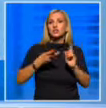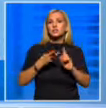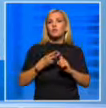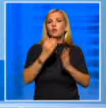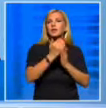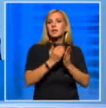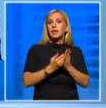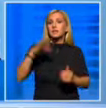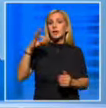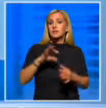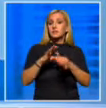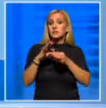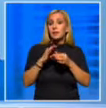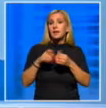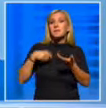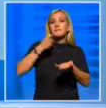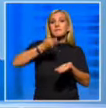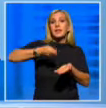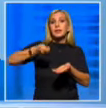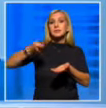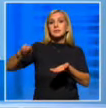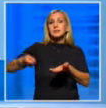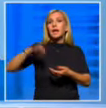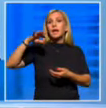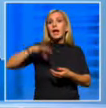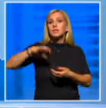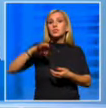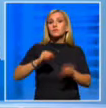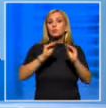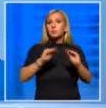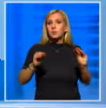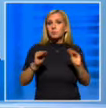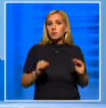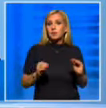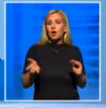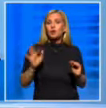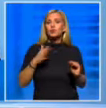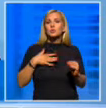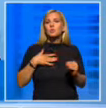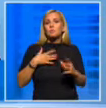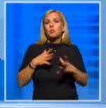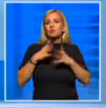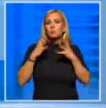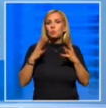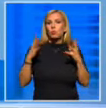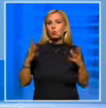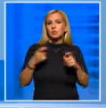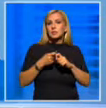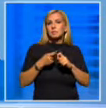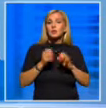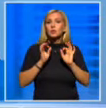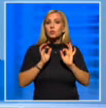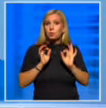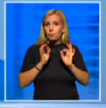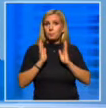качество, свързване на финансирането с качеството на преподаване, така че още много може да се направи, но посоката е